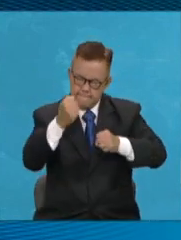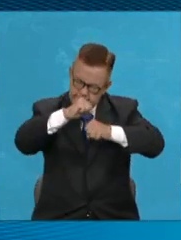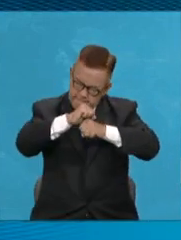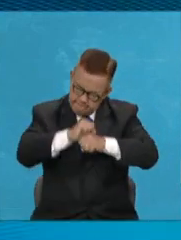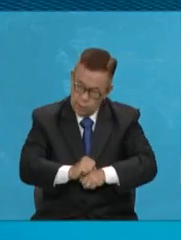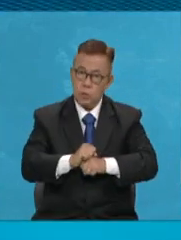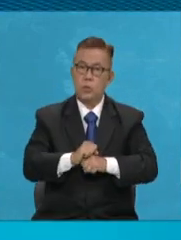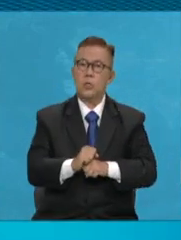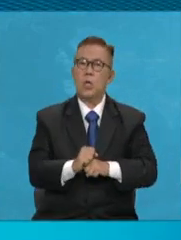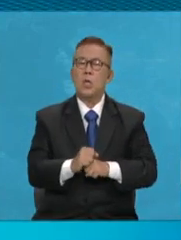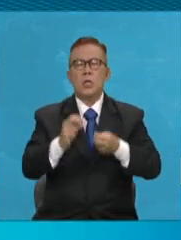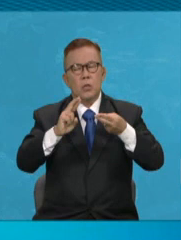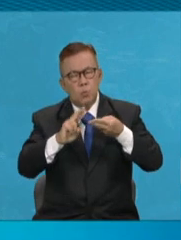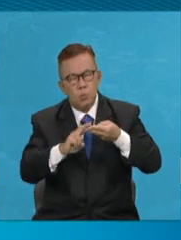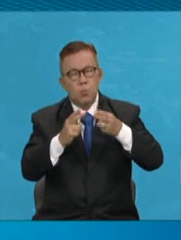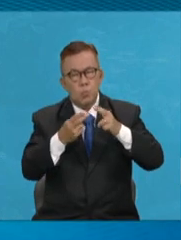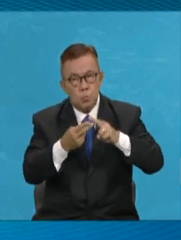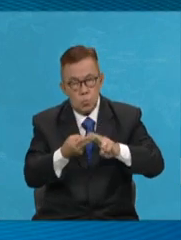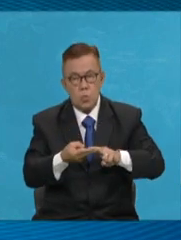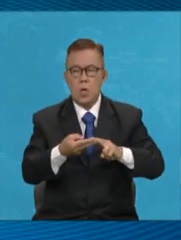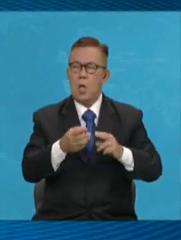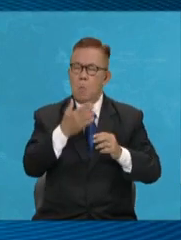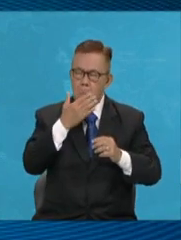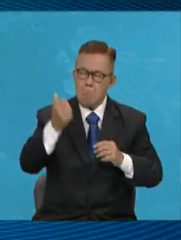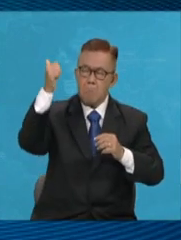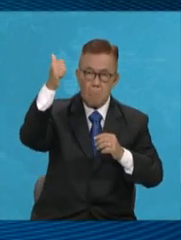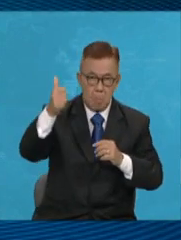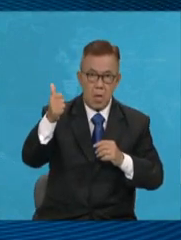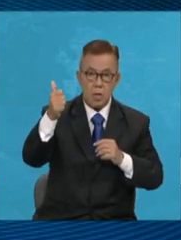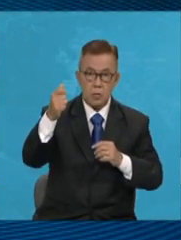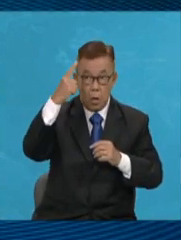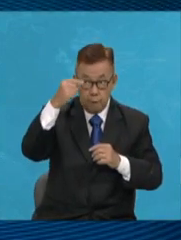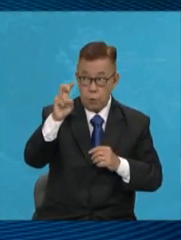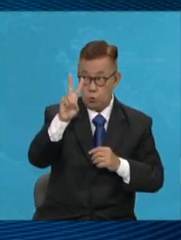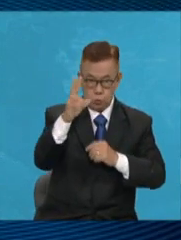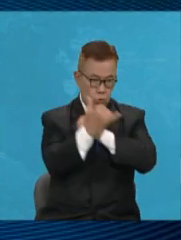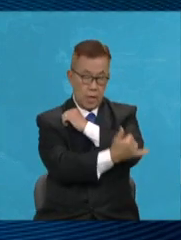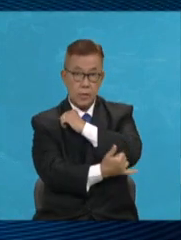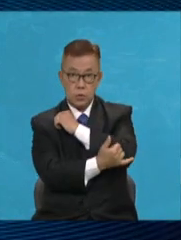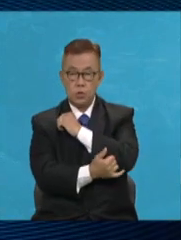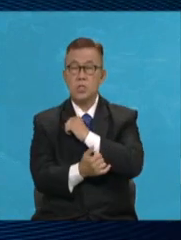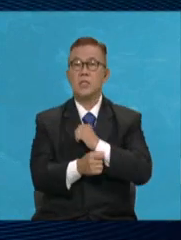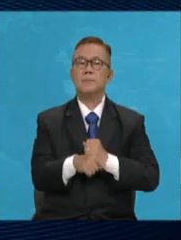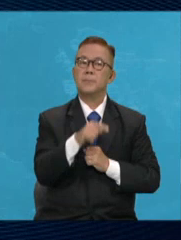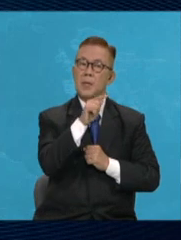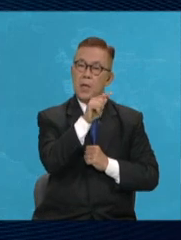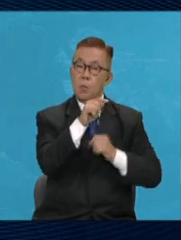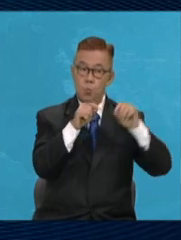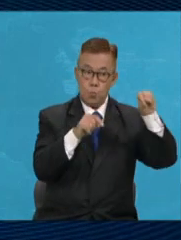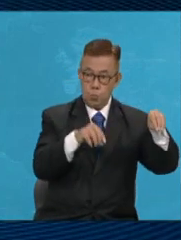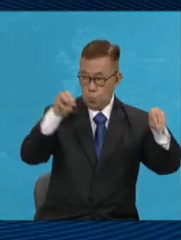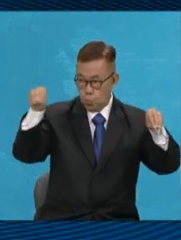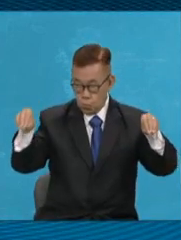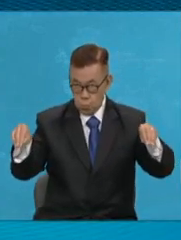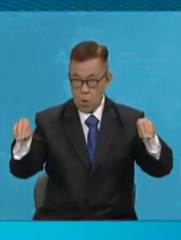persahabatan dan kerjasama yang bermanfaat diantara kedua dua negara dan rakyat sebagai orang akan konsisten